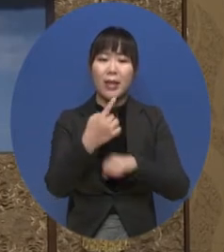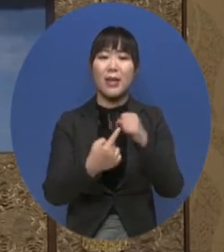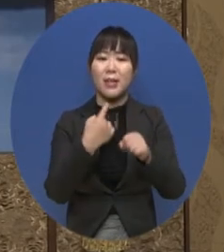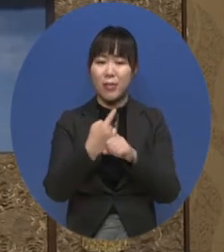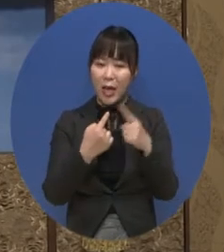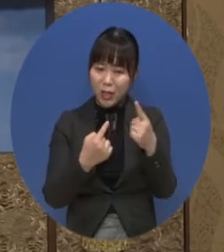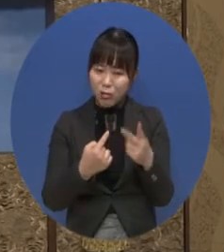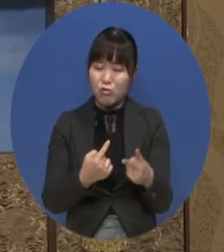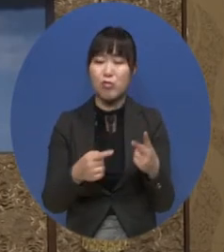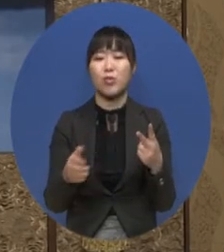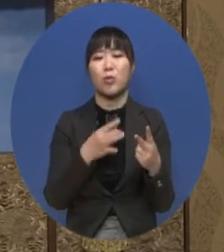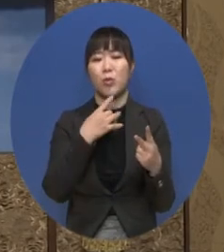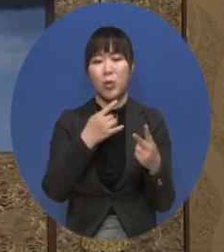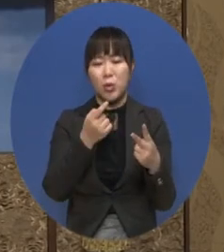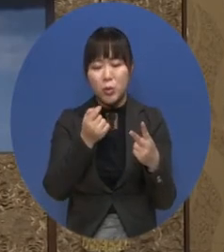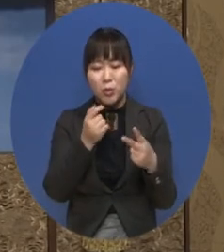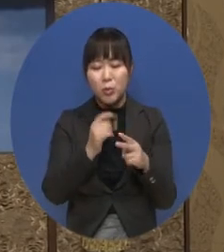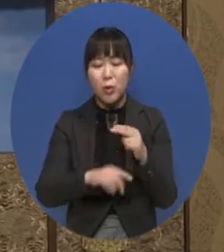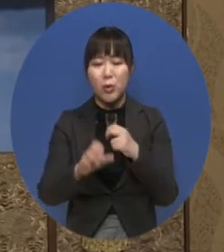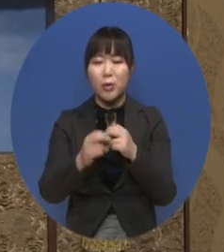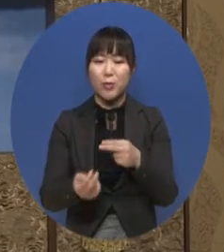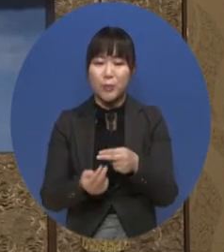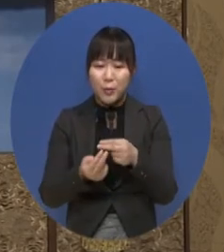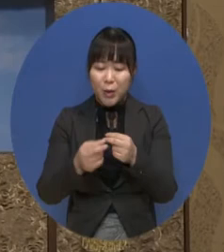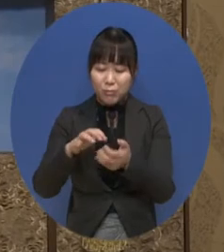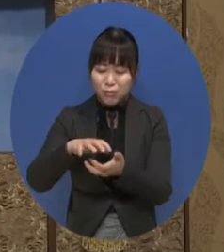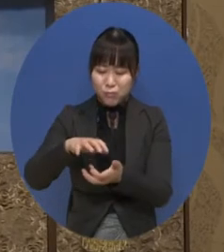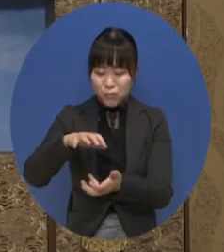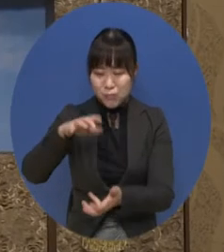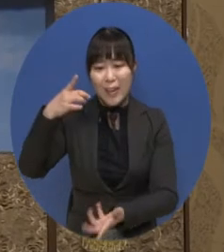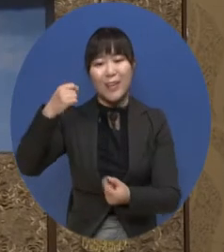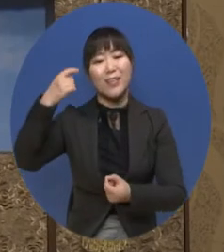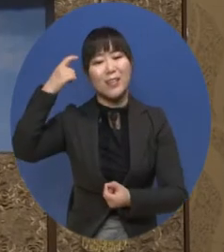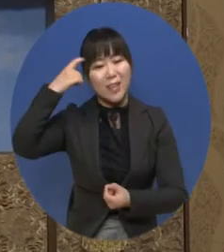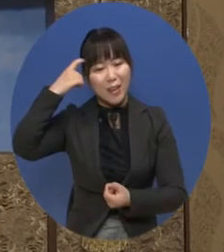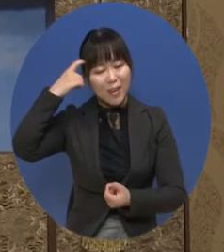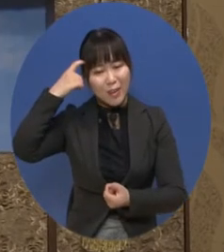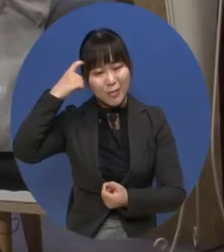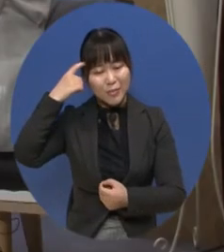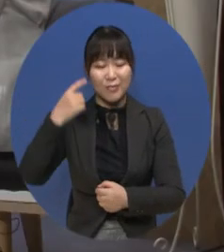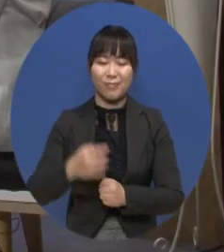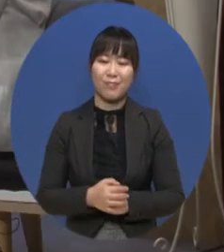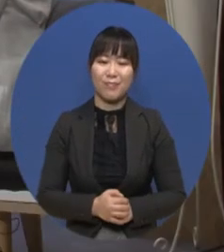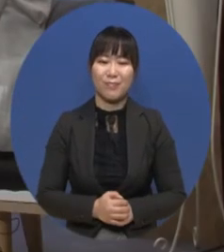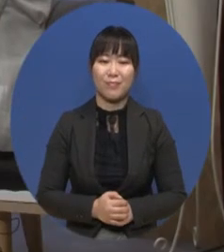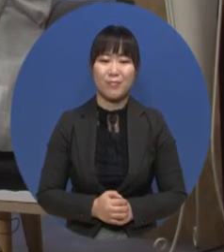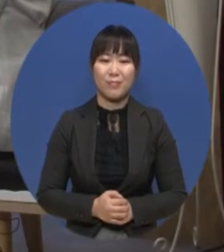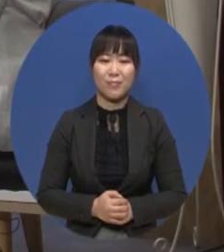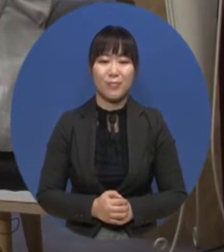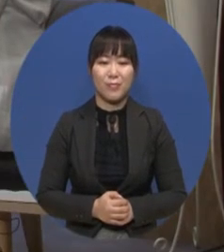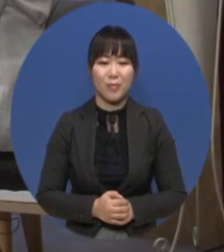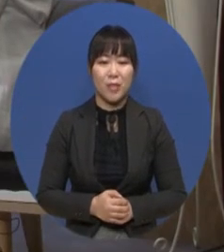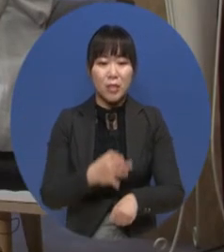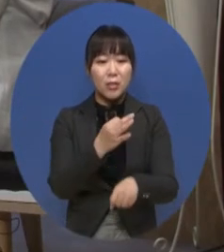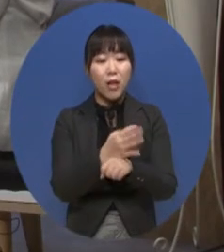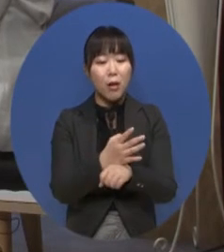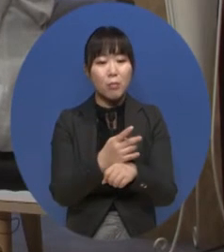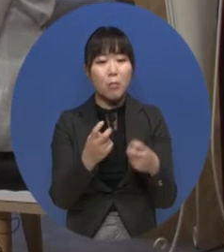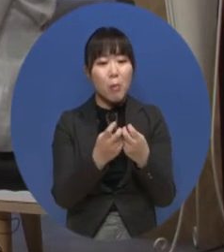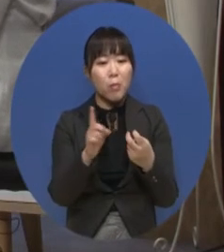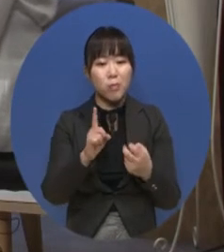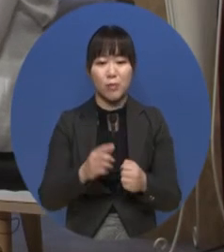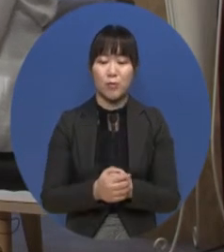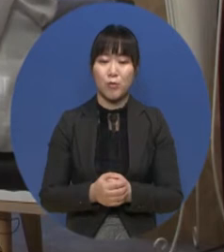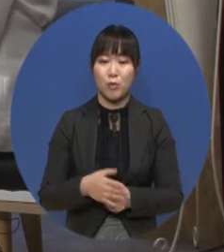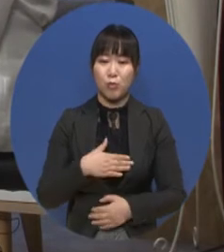한두 건 아. 조금씩 쌓아두면 많아지지 않을까라는 네. 마음으로 하고 있어요. 아, 혹시 구매는 어떻게 할 수